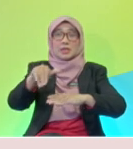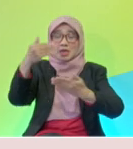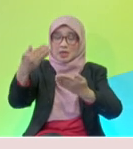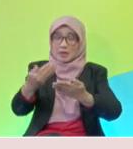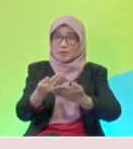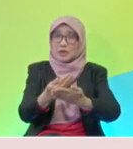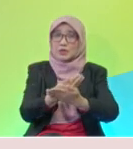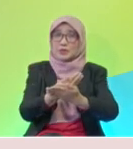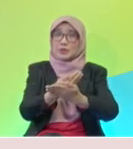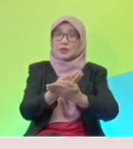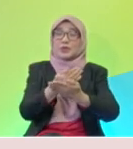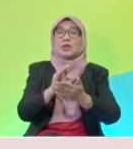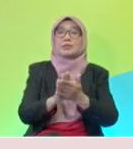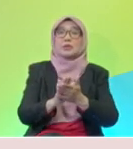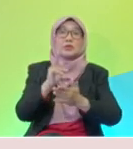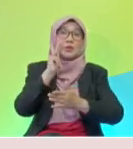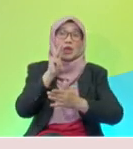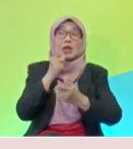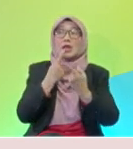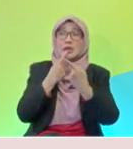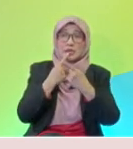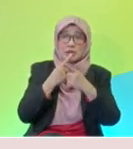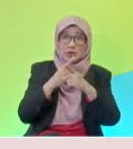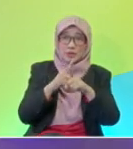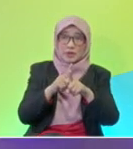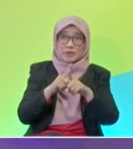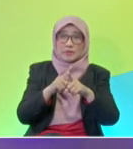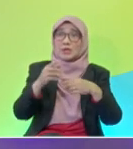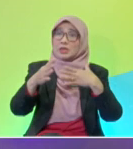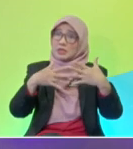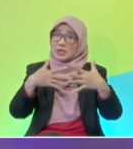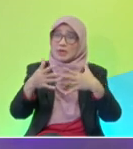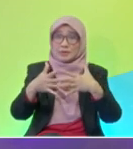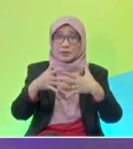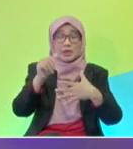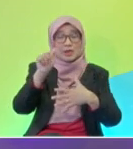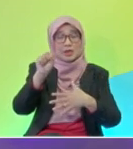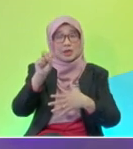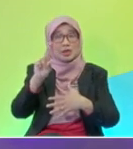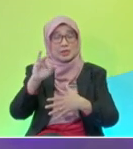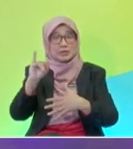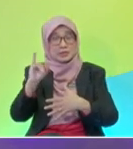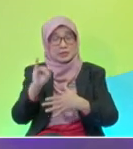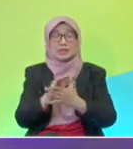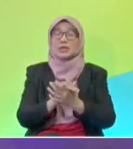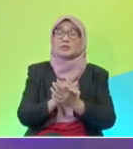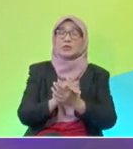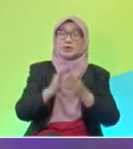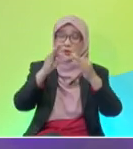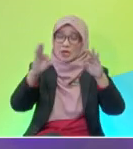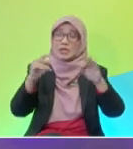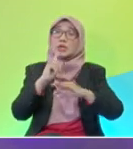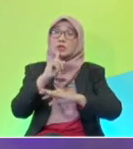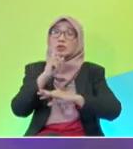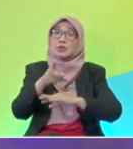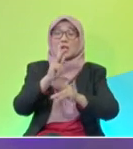Pensil baru di kedai buku Baiklah murid-murid ayat suruhan yang terdapat di situ ialah simpanlah Wang Baki